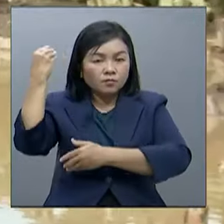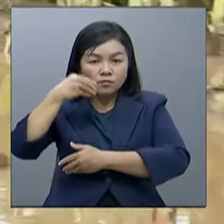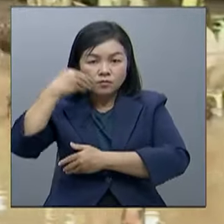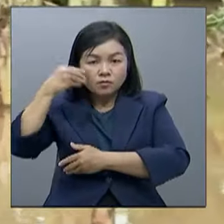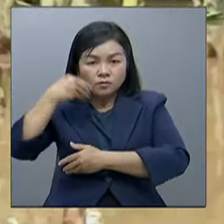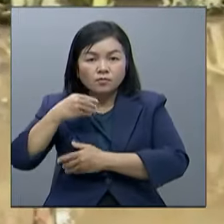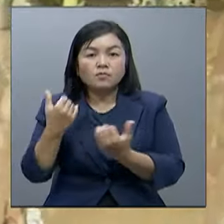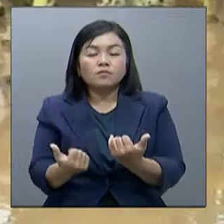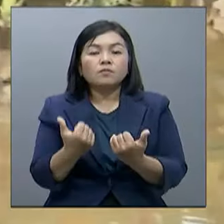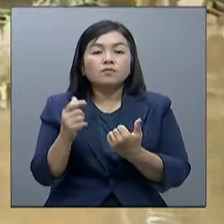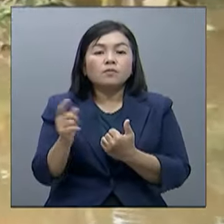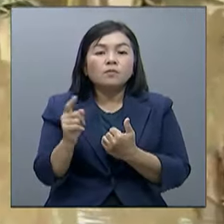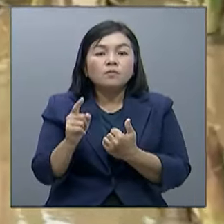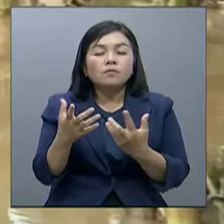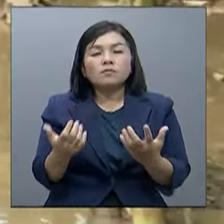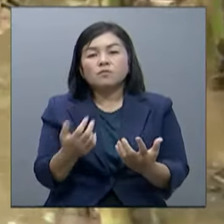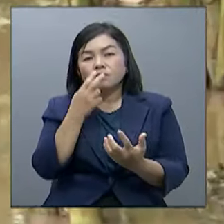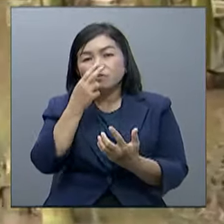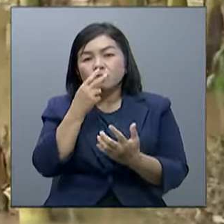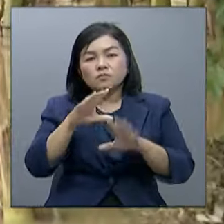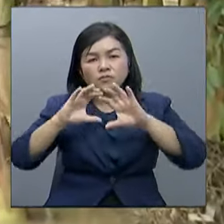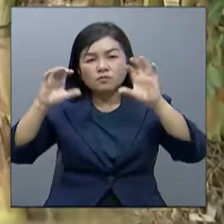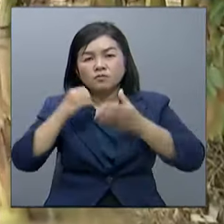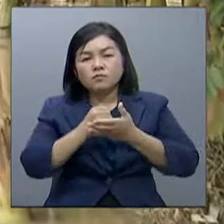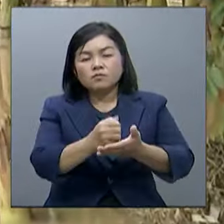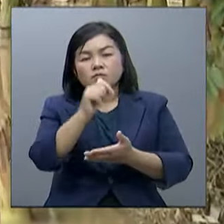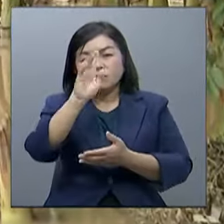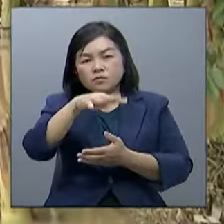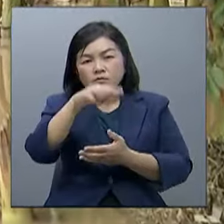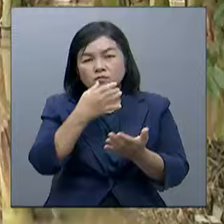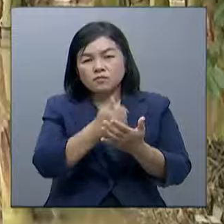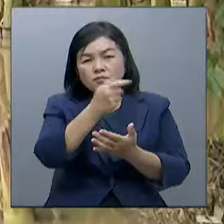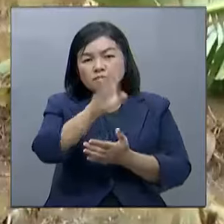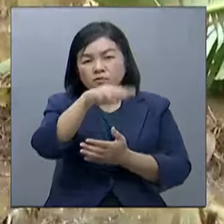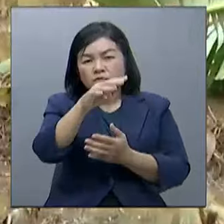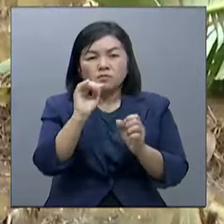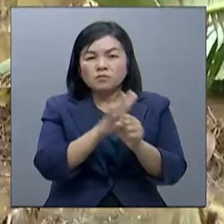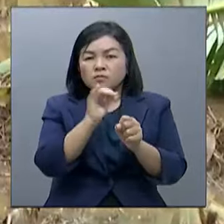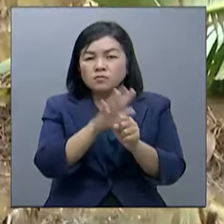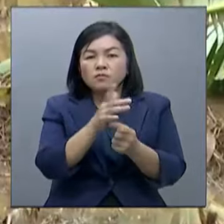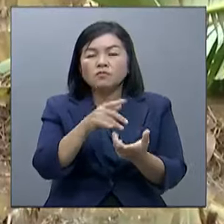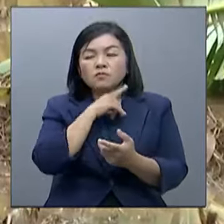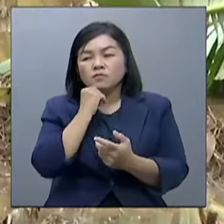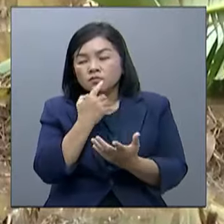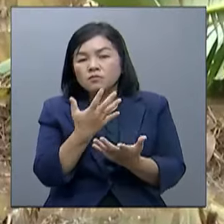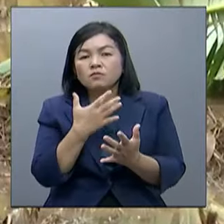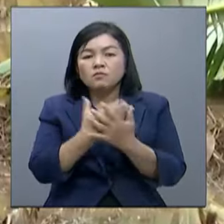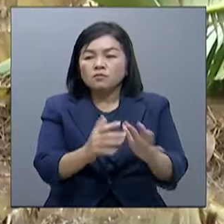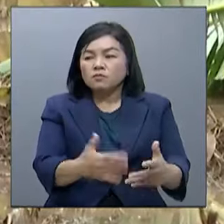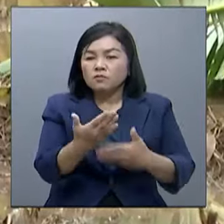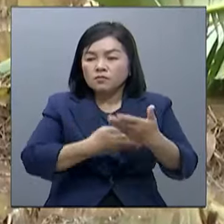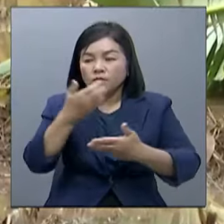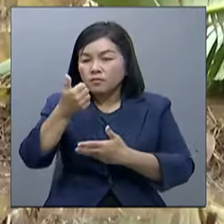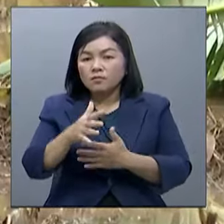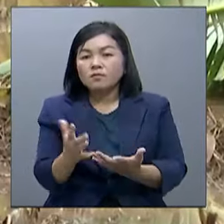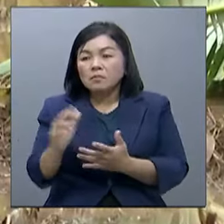ฤดูออกผลผลิตนะครับจึงมองว่าการเยียวยาอาจไม่ตอบโจทย์กับความเสียหายที่เกิดขึ้นและก็เมื่อไม่มีรายได้นะครับสุดท้ายเกษตรกรก็